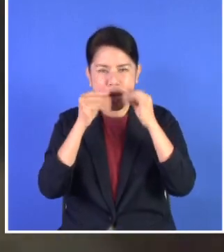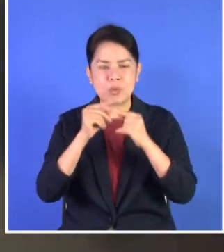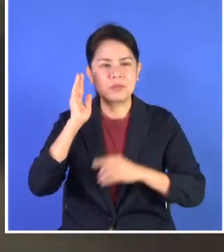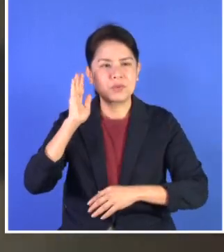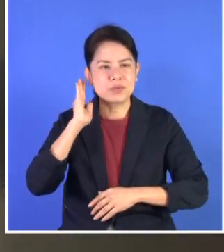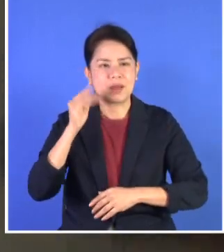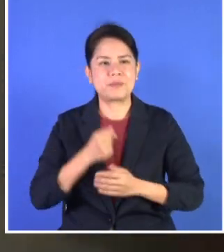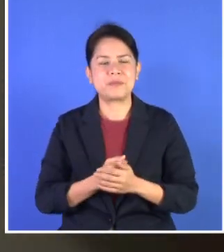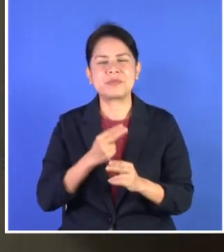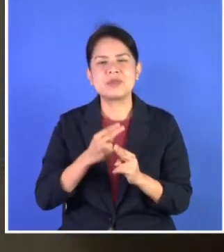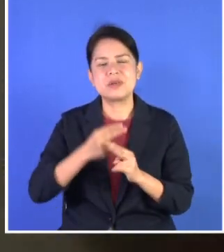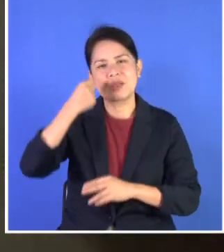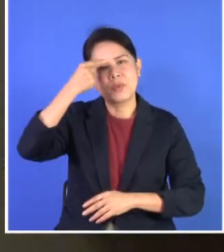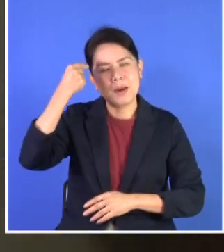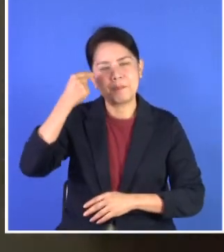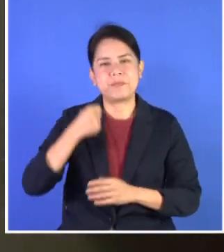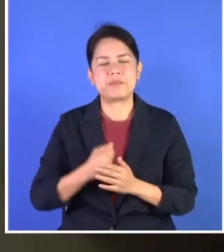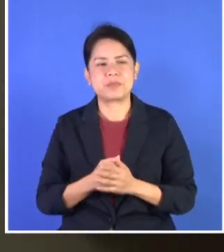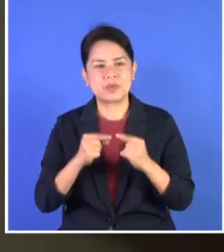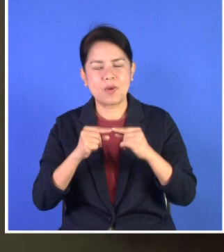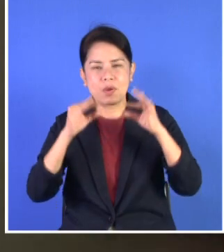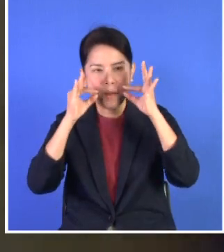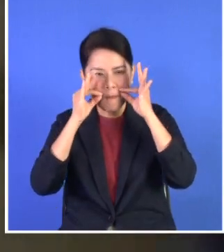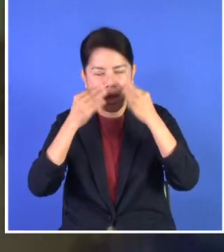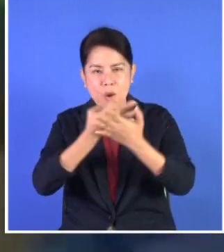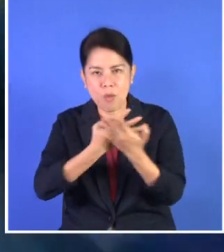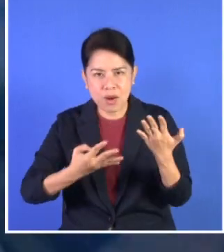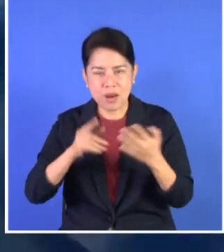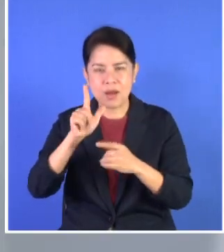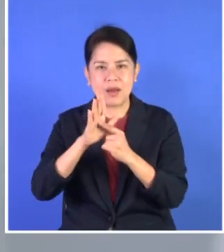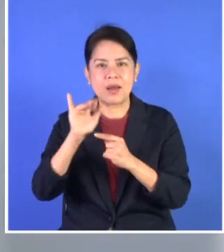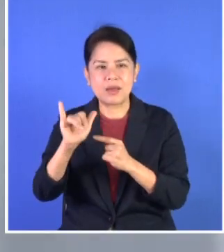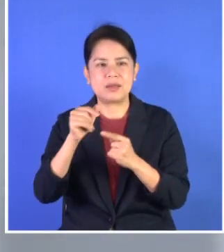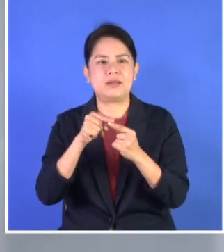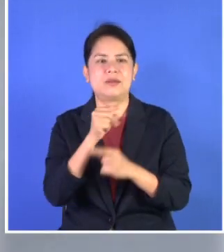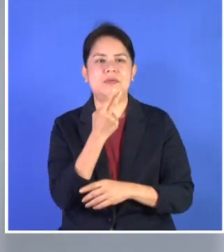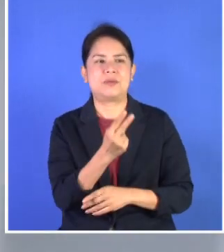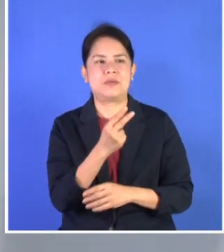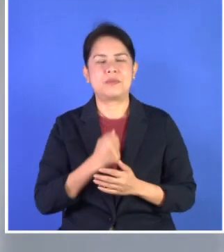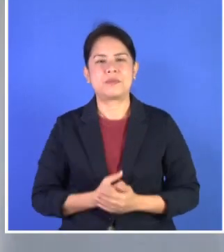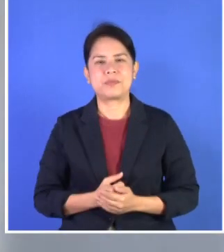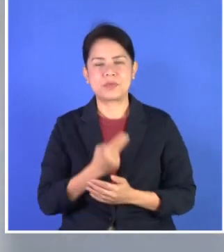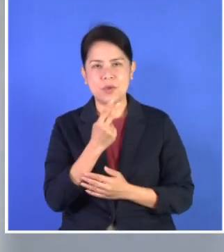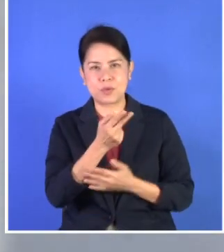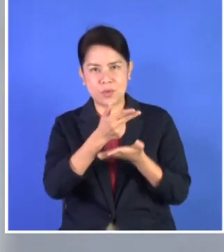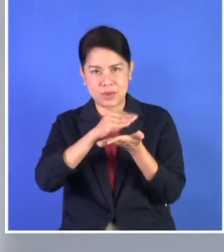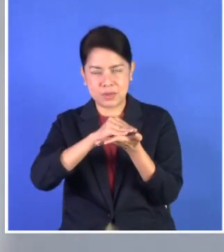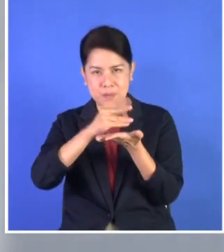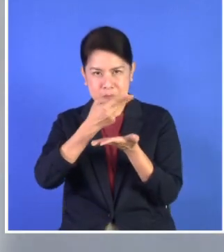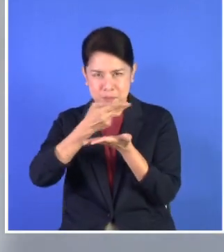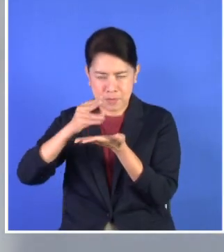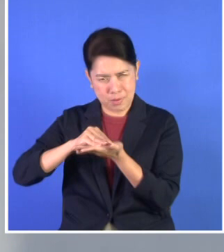เรียกว่าเจ้าดำส่วนตัวลายๆายเนี่ยเรียกเจ้าหลายอายุประมาณ 2ขวบคลิปที่ปรากฏเนี่ยก็เนื่องจากว่า